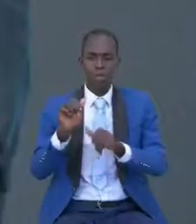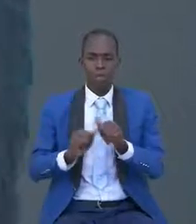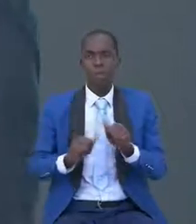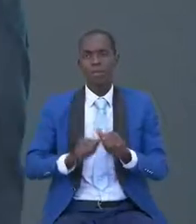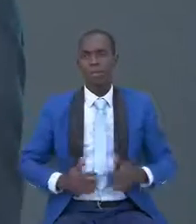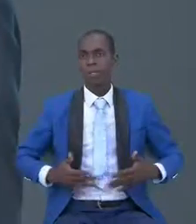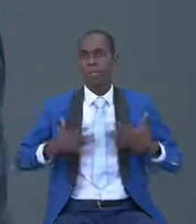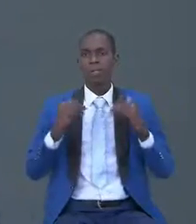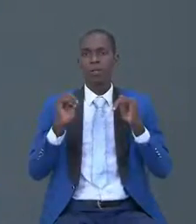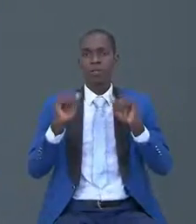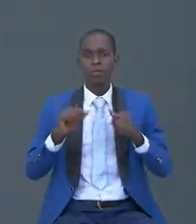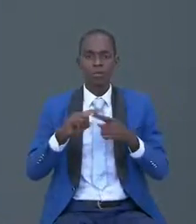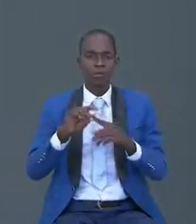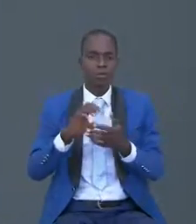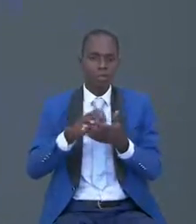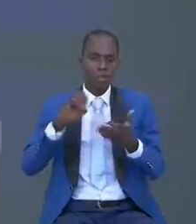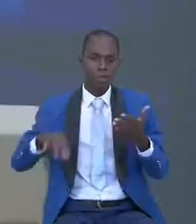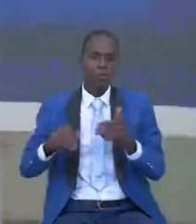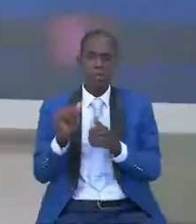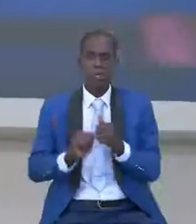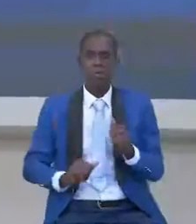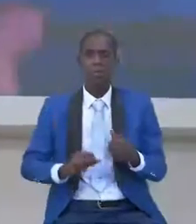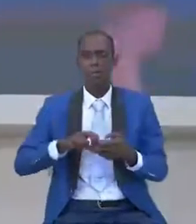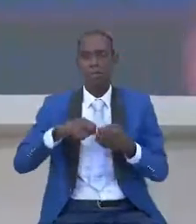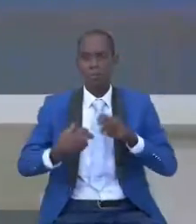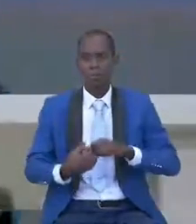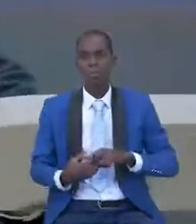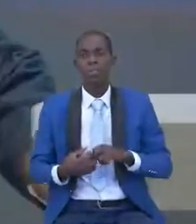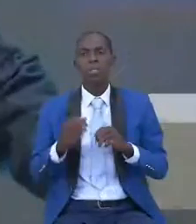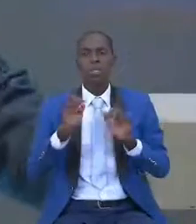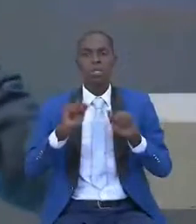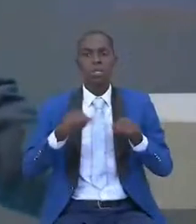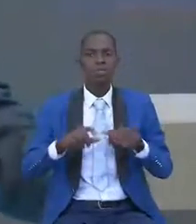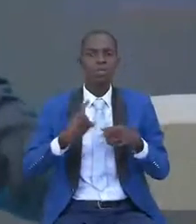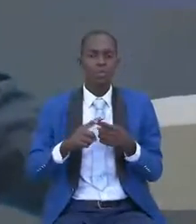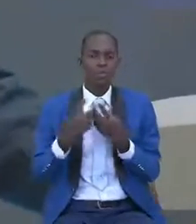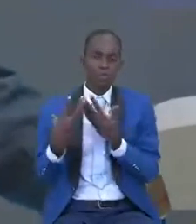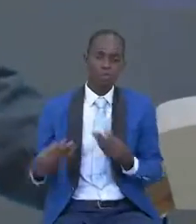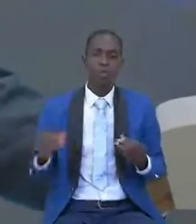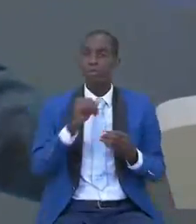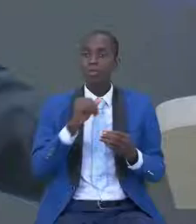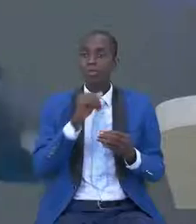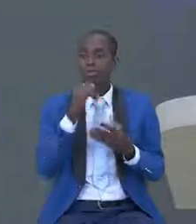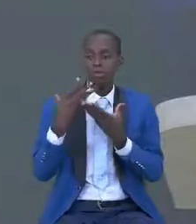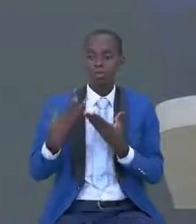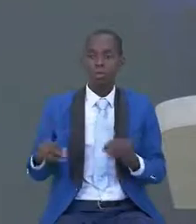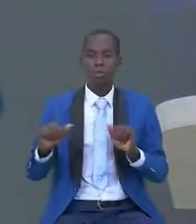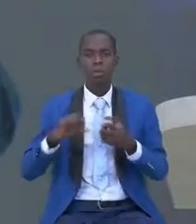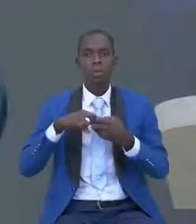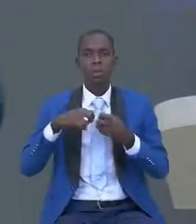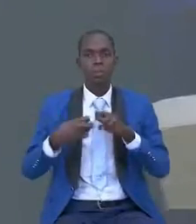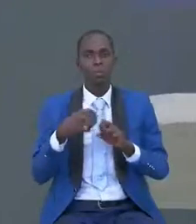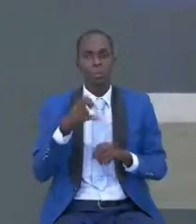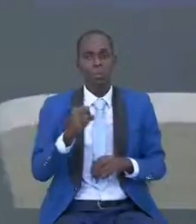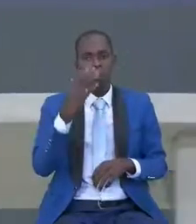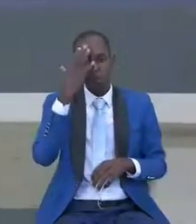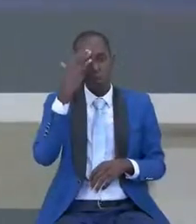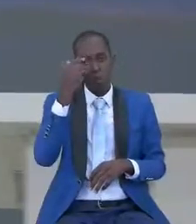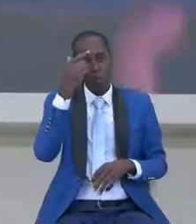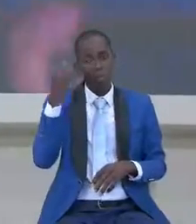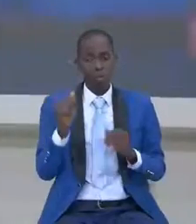vie, capable de déplacer toute montagne, capable de régler les problèmes